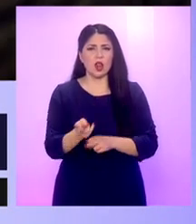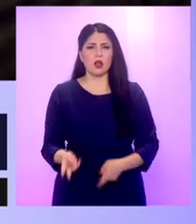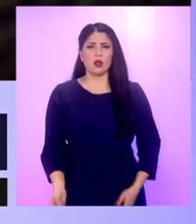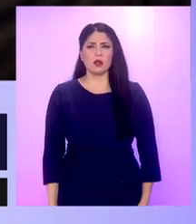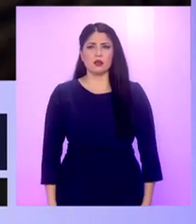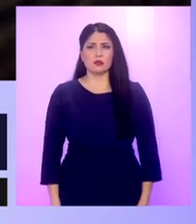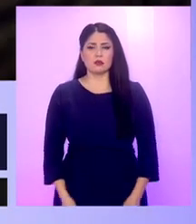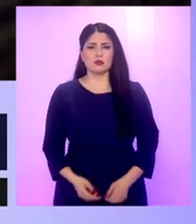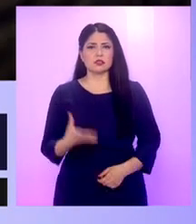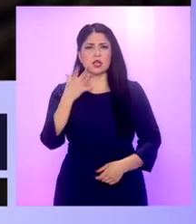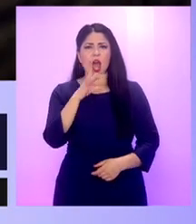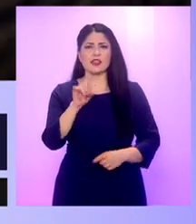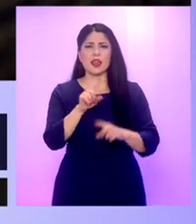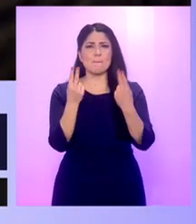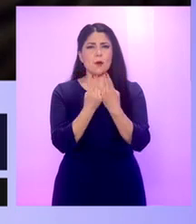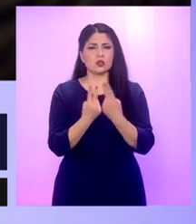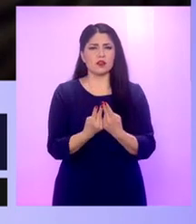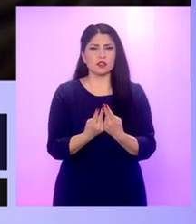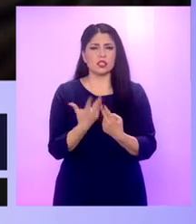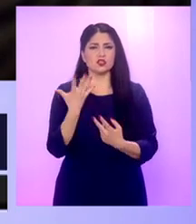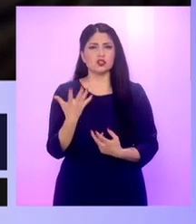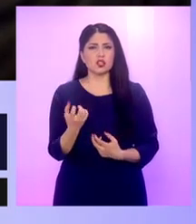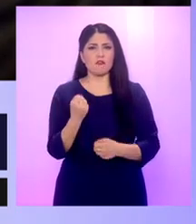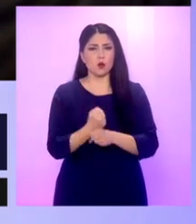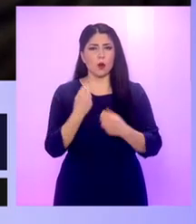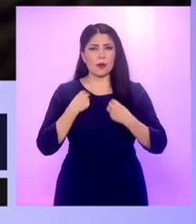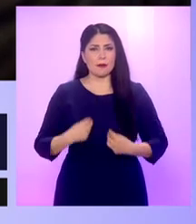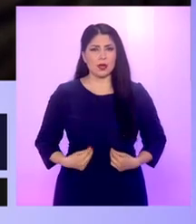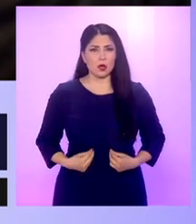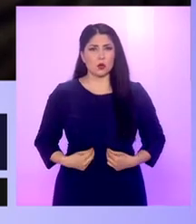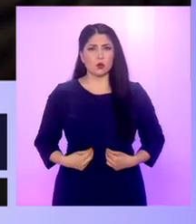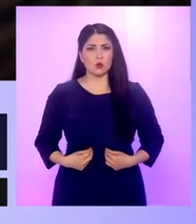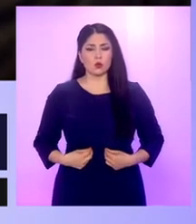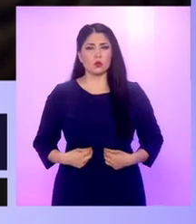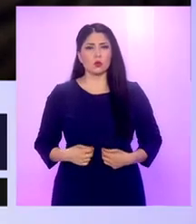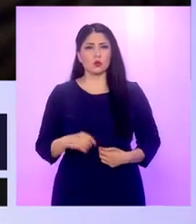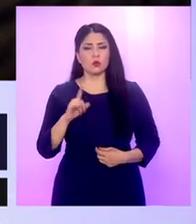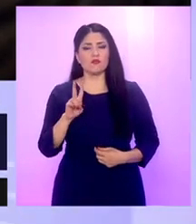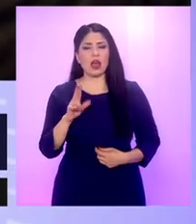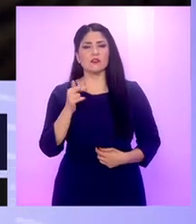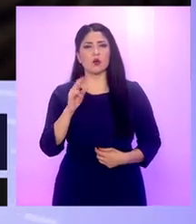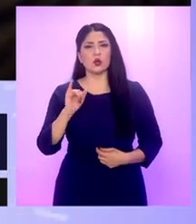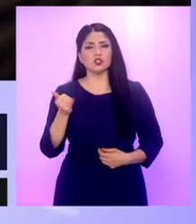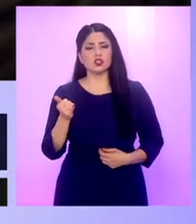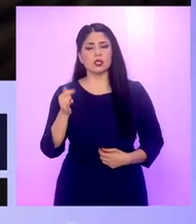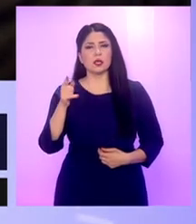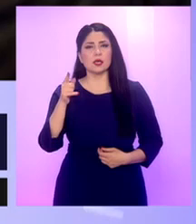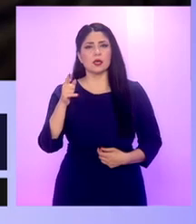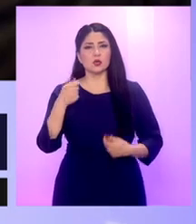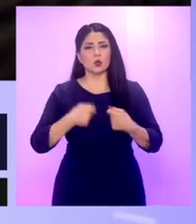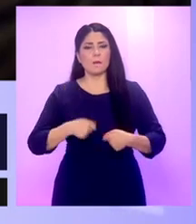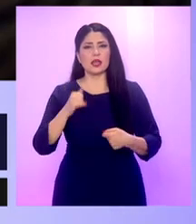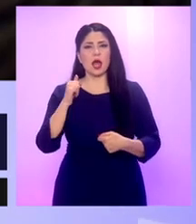toate alte nesocotiri ale premierului de către domnul Voiculescu și doamna Moldovan.